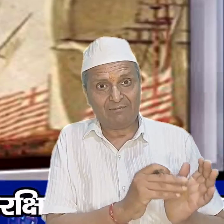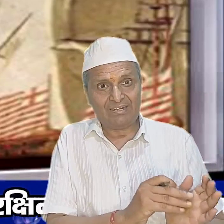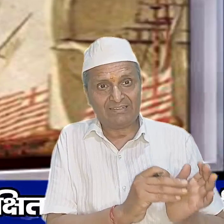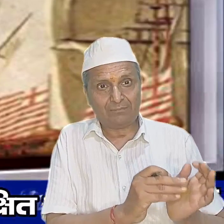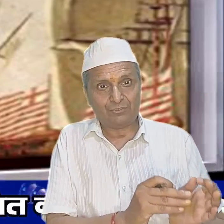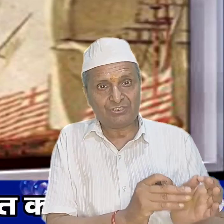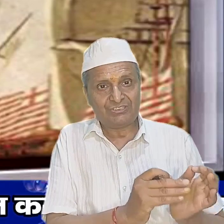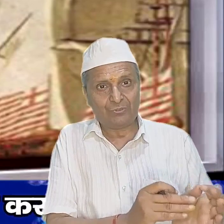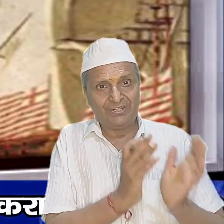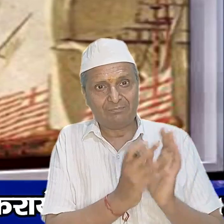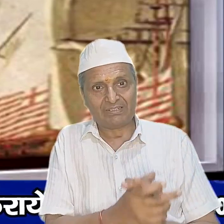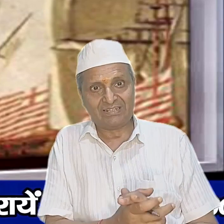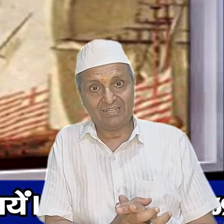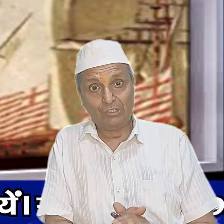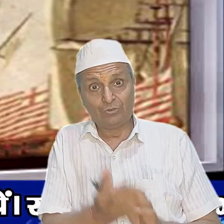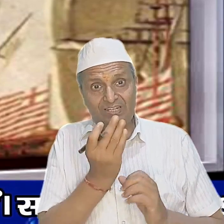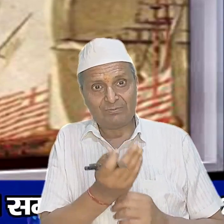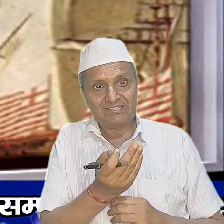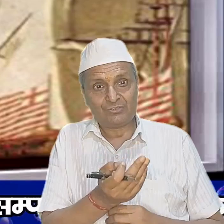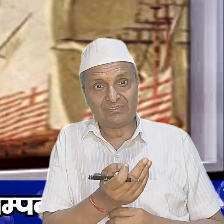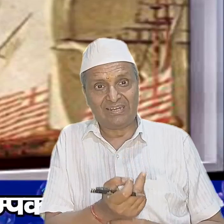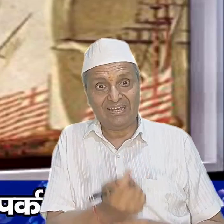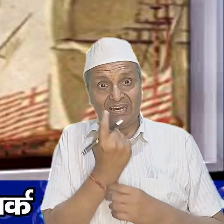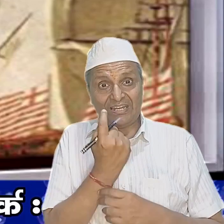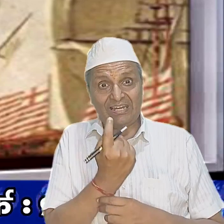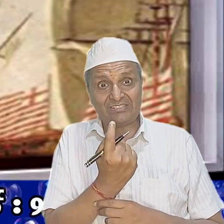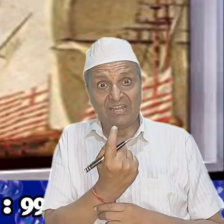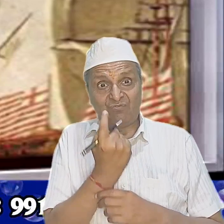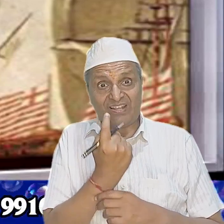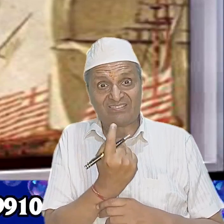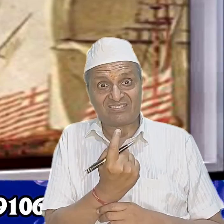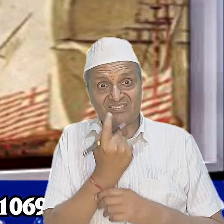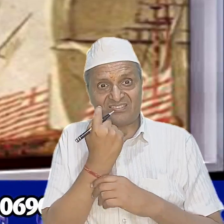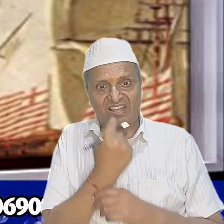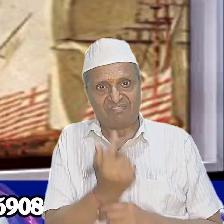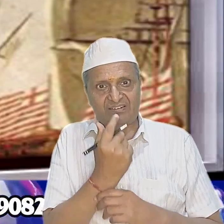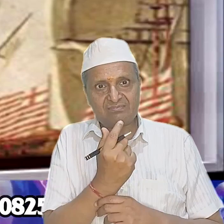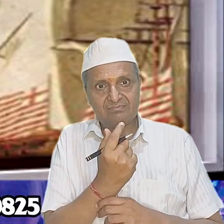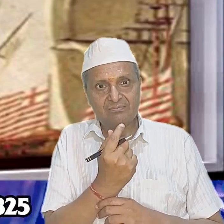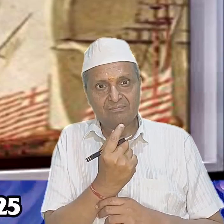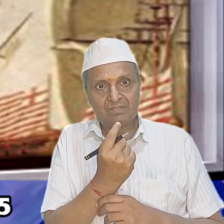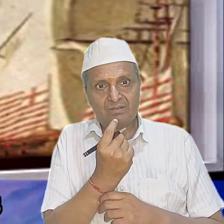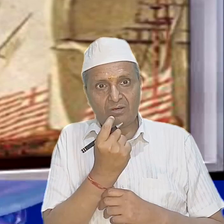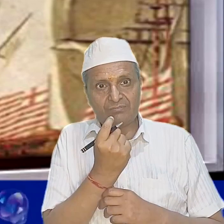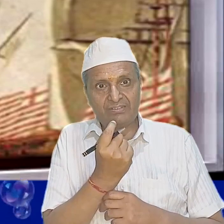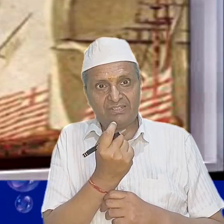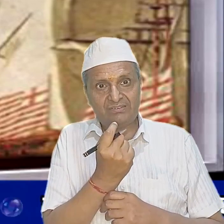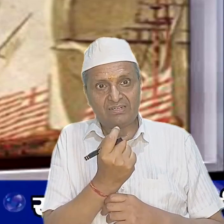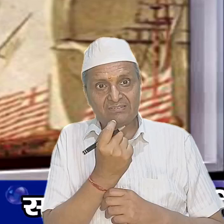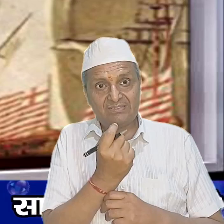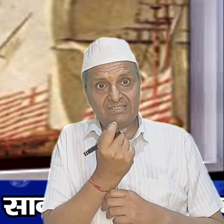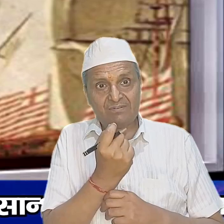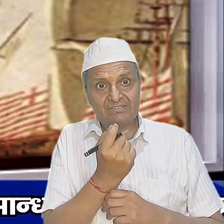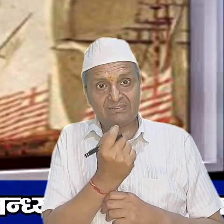सकते, रूह कांप जाएगी, रोंगटे खड़े हो जाएंगे जब चीखें निकलेगी अंदर से, रात भर सो नहीं